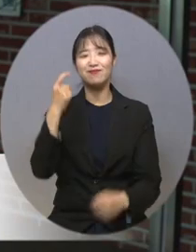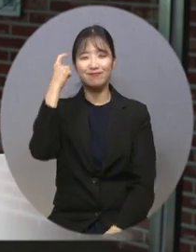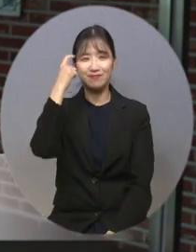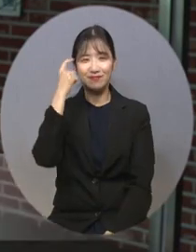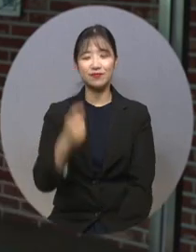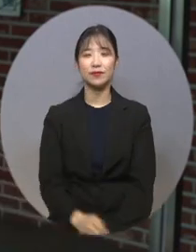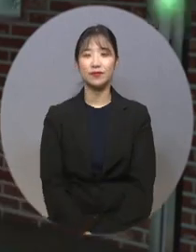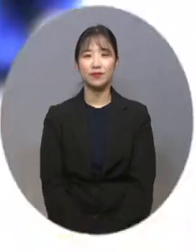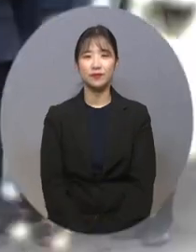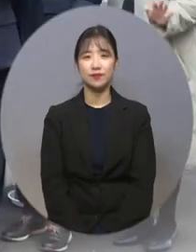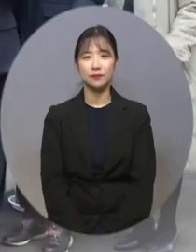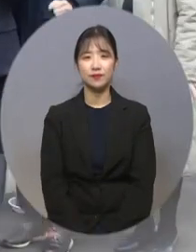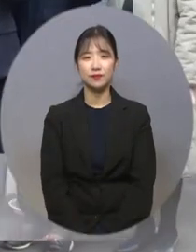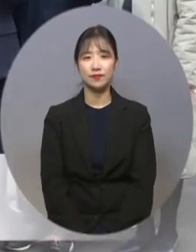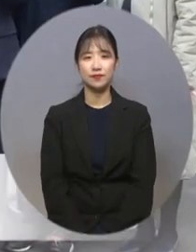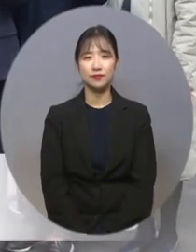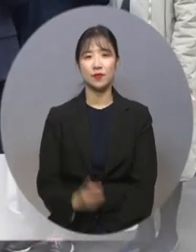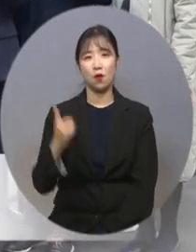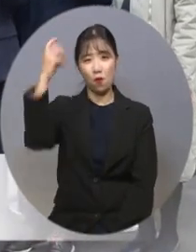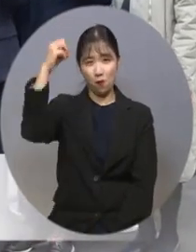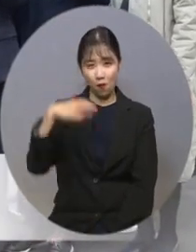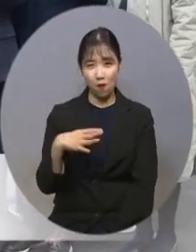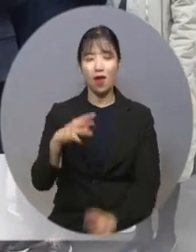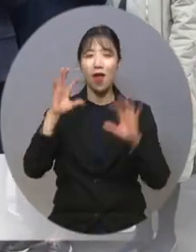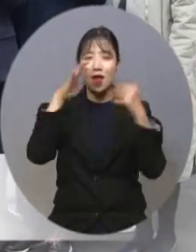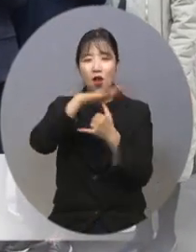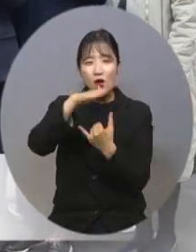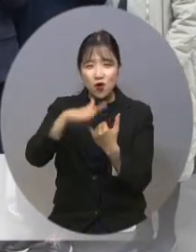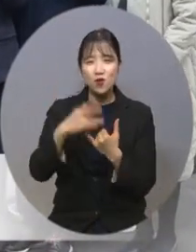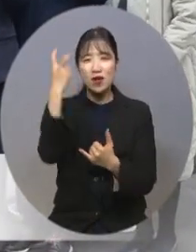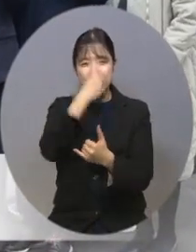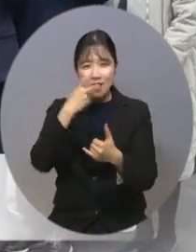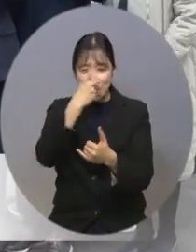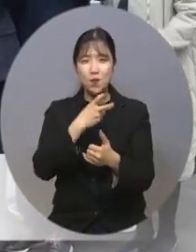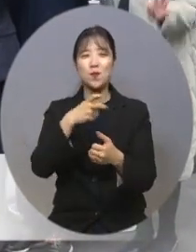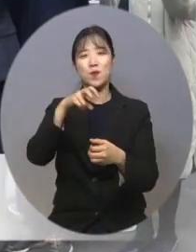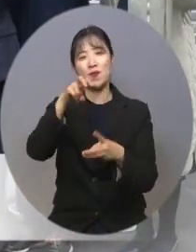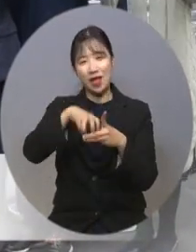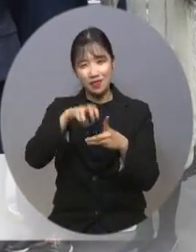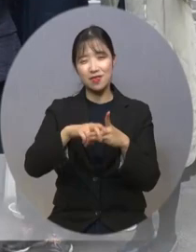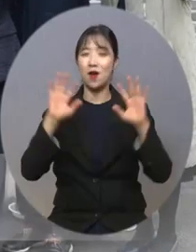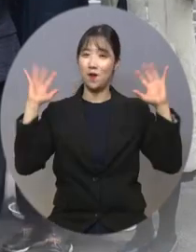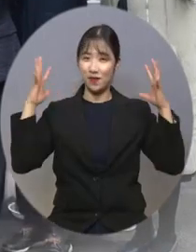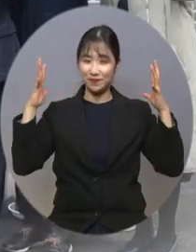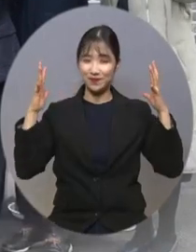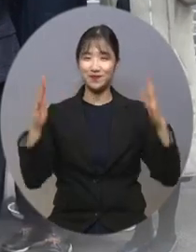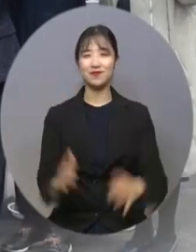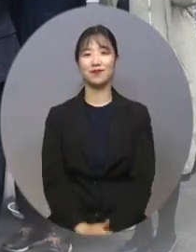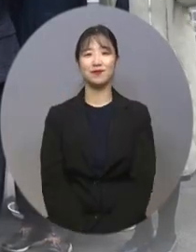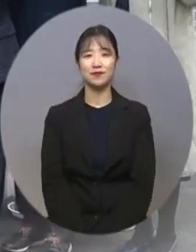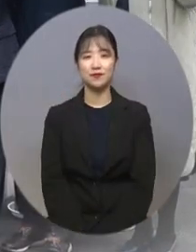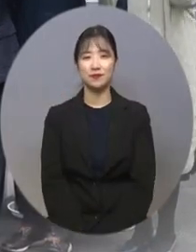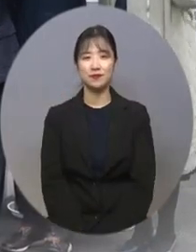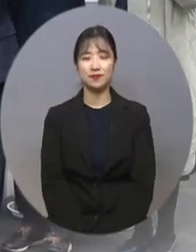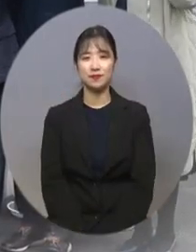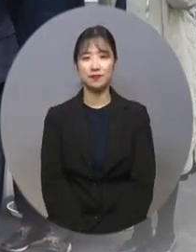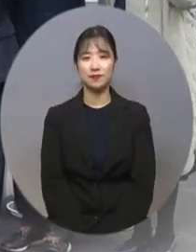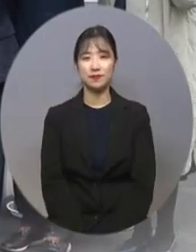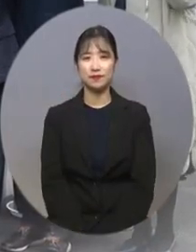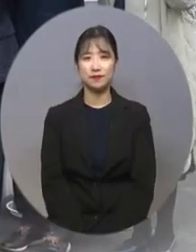좋겠다는 생각을 해봅니다. 고양시 영유아 긴급돌봄센터 환영합니다. 복지TV